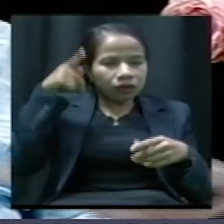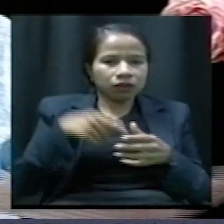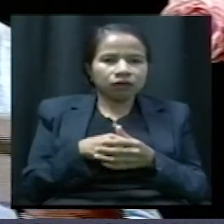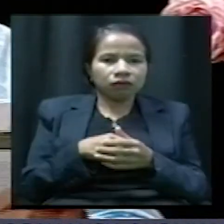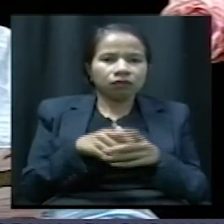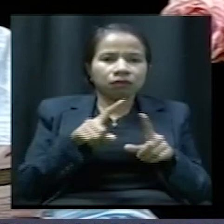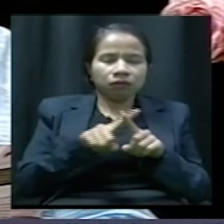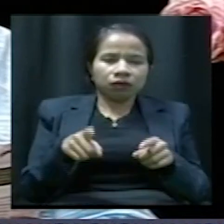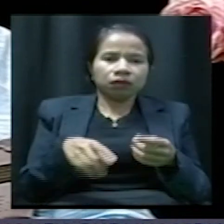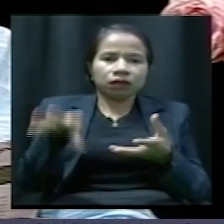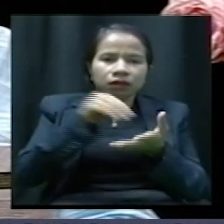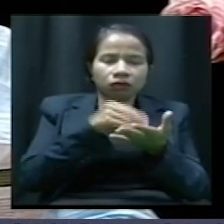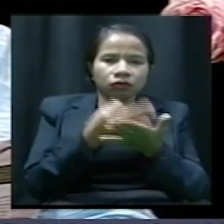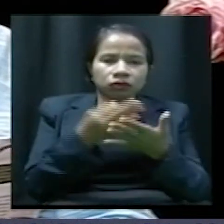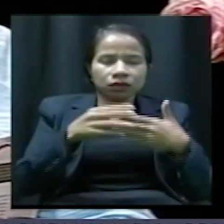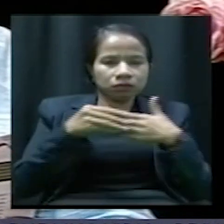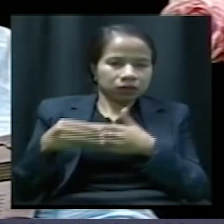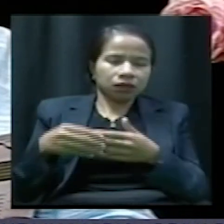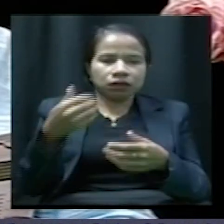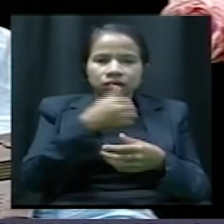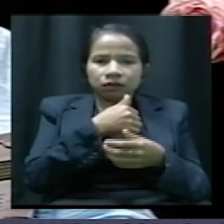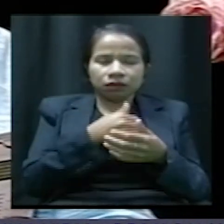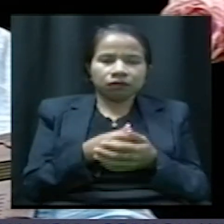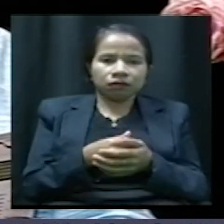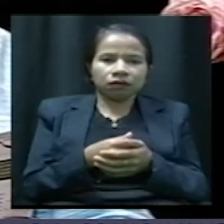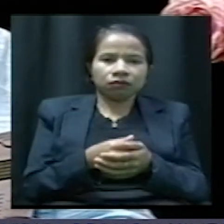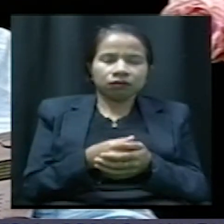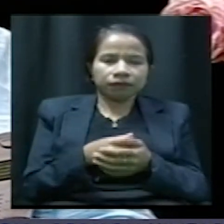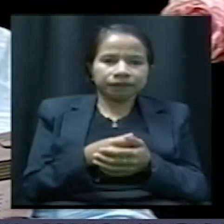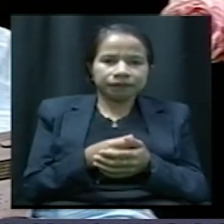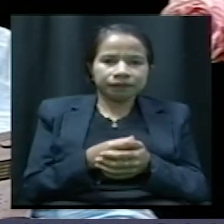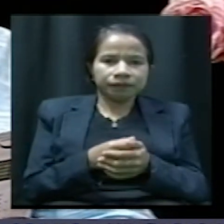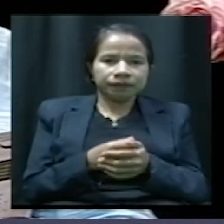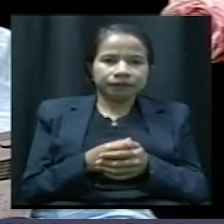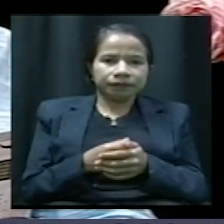political will me bele kona sera spesifik osamento ames osamento tenk hene ba pita tenk kata oke sing